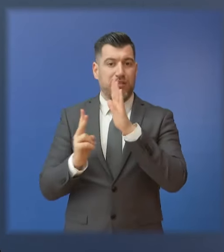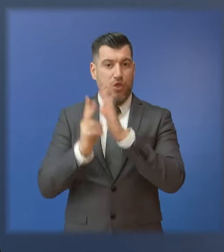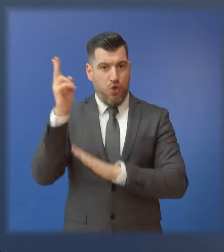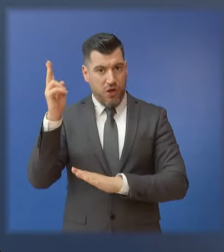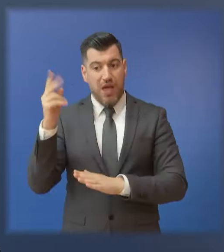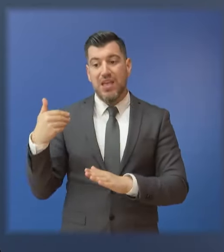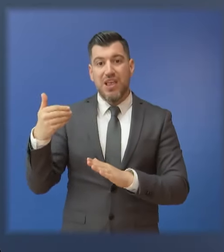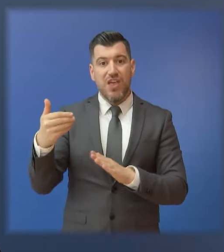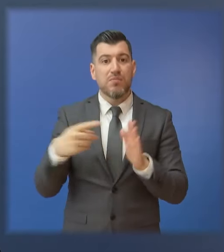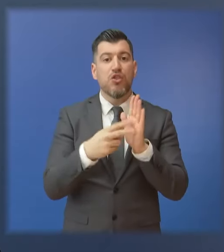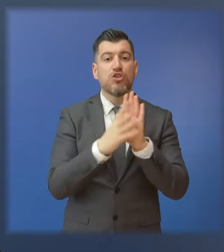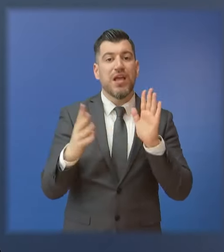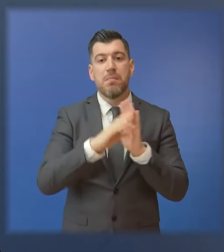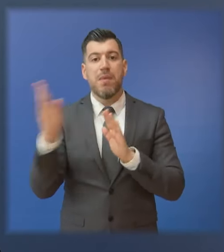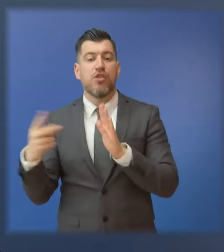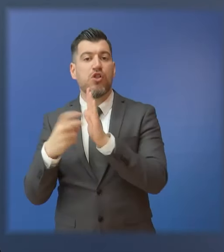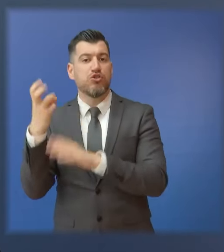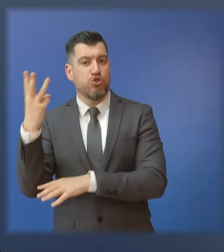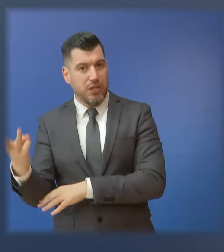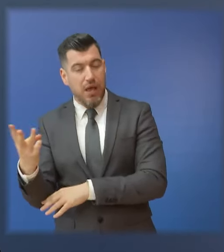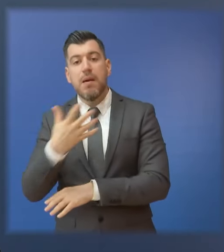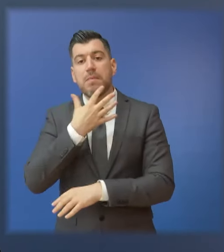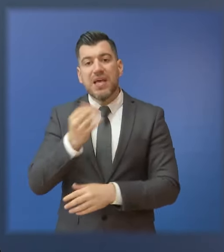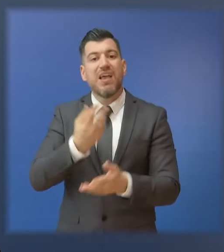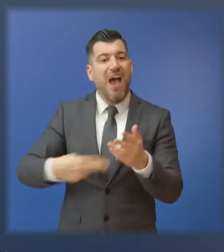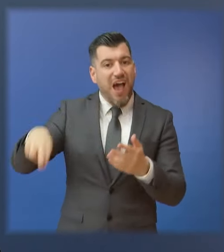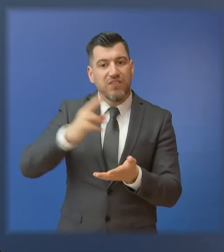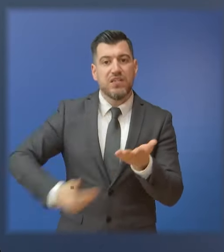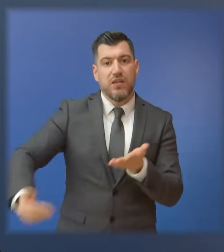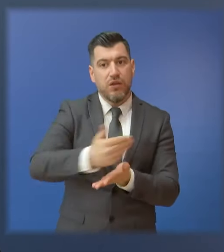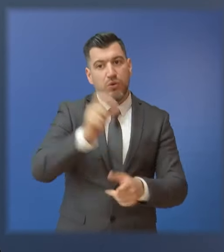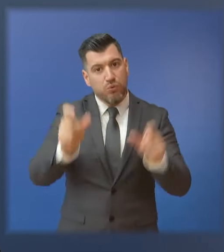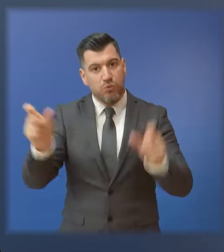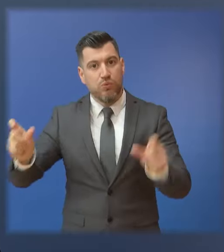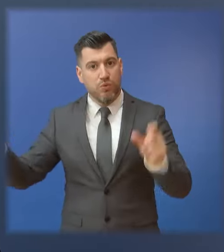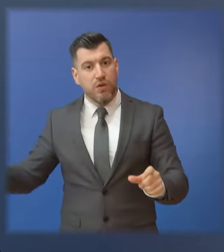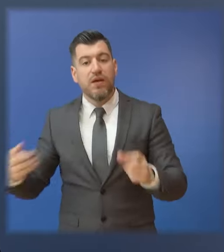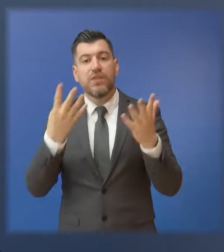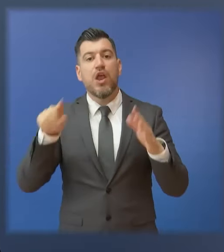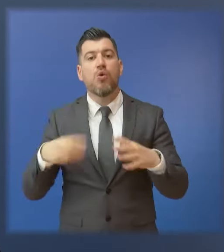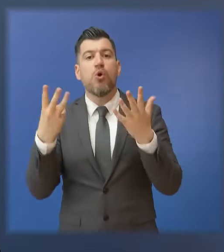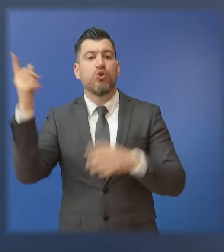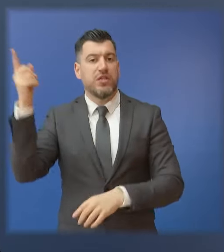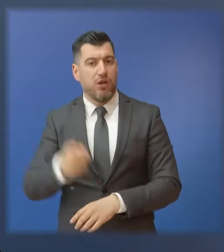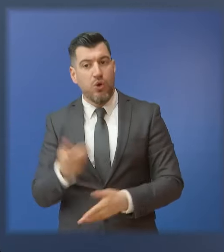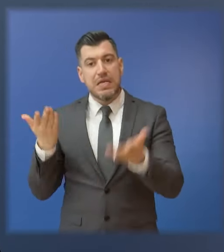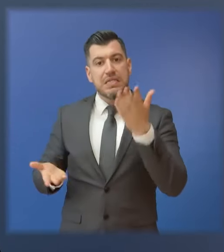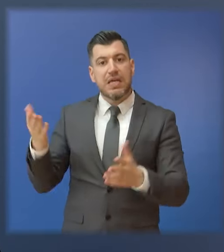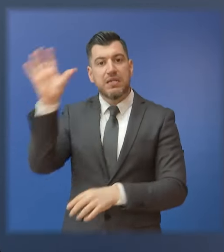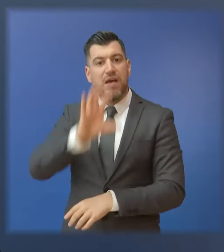2019-2023 έχουμε διπλάσια αύξηση του κατα κεφαλή αεπ 99,8% συγκριτικά με τον ευρωπαϊκό